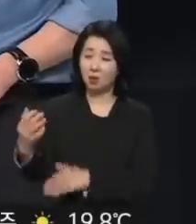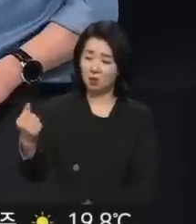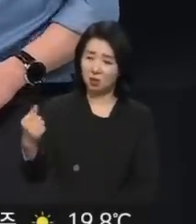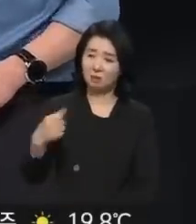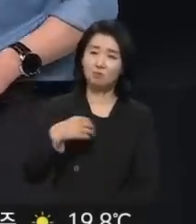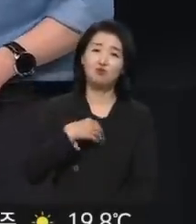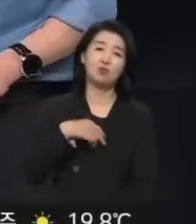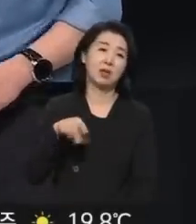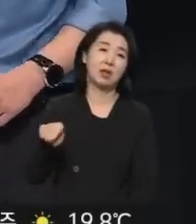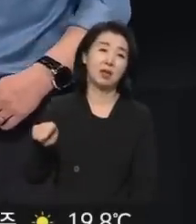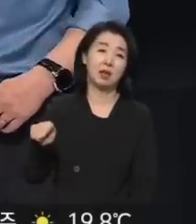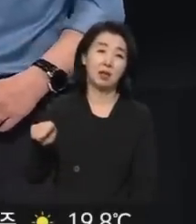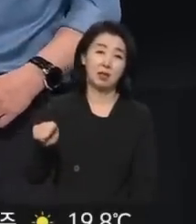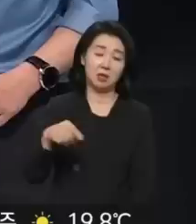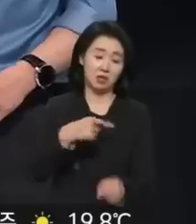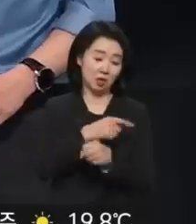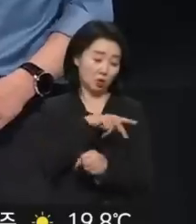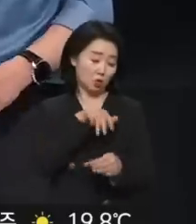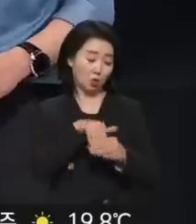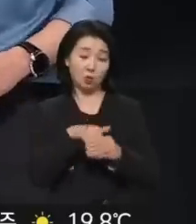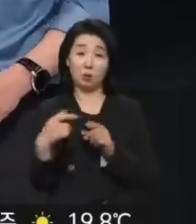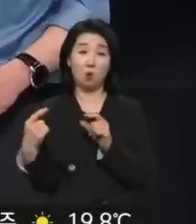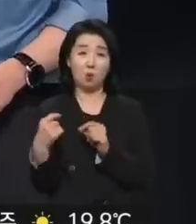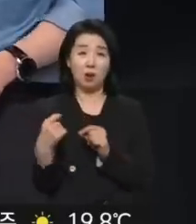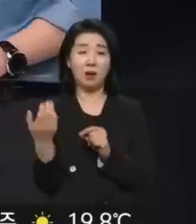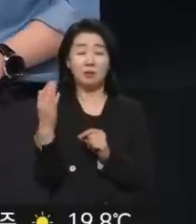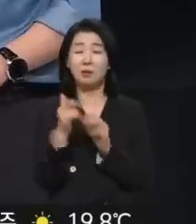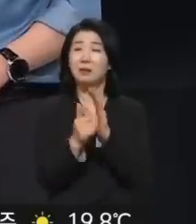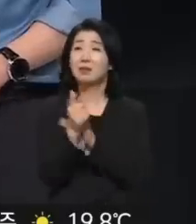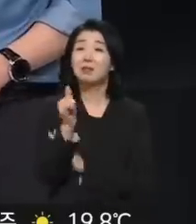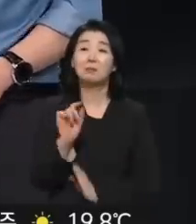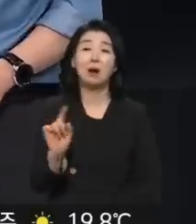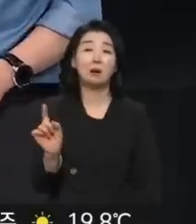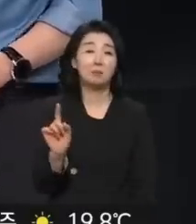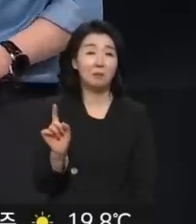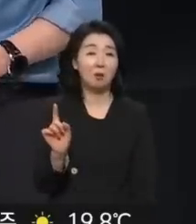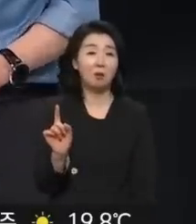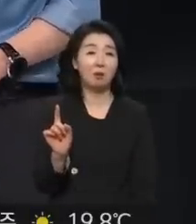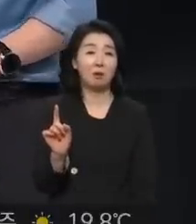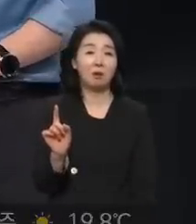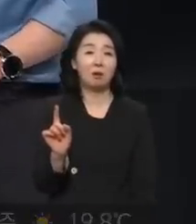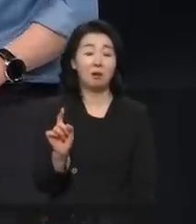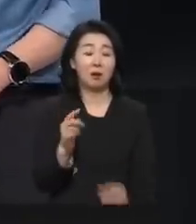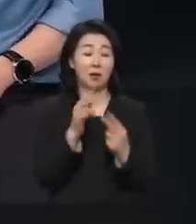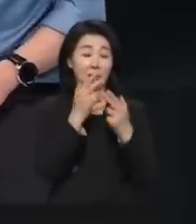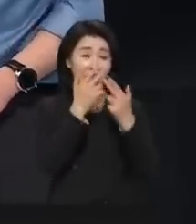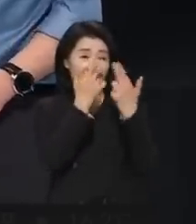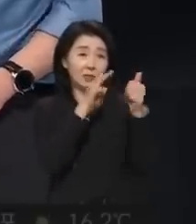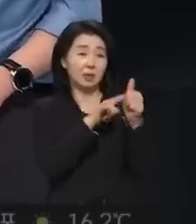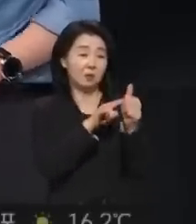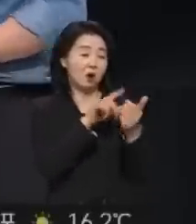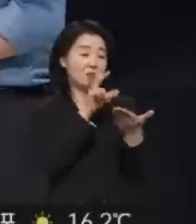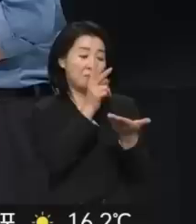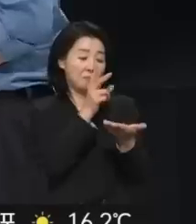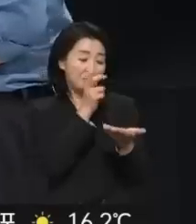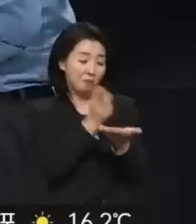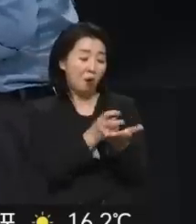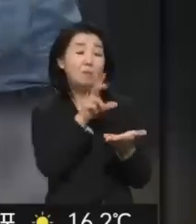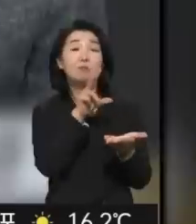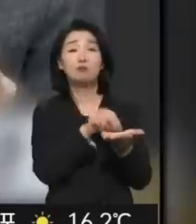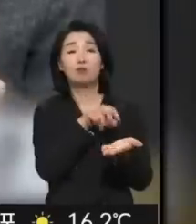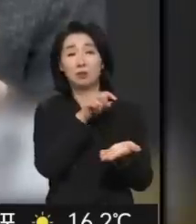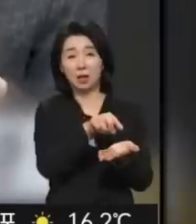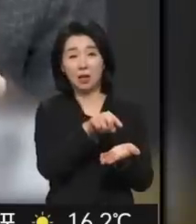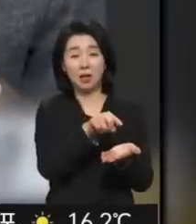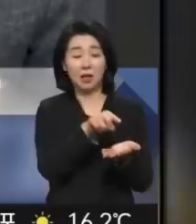위기, 내년 총선을 앞두고 그나마 희망을 품을 수 있는 건 이른바 이재명 사법 리스크인데요.